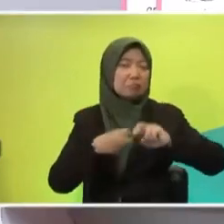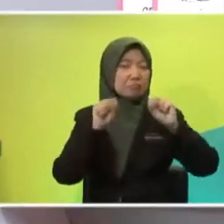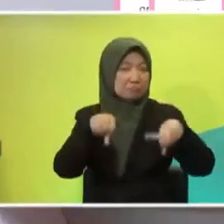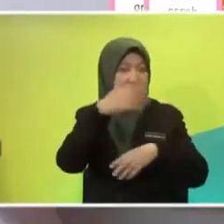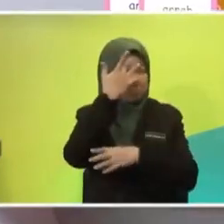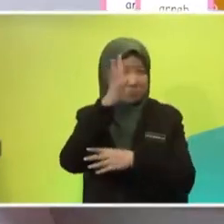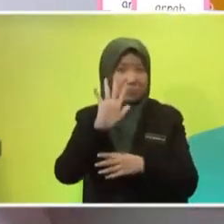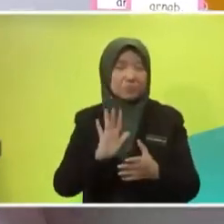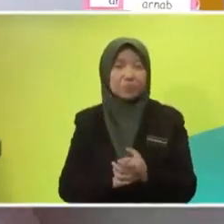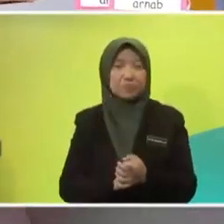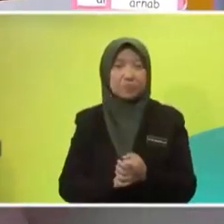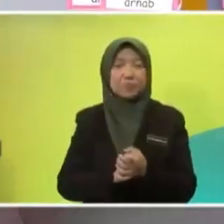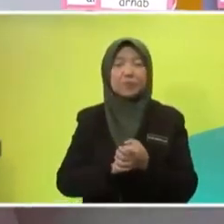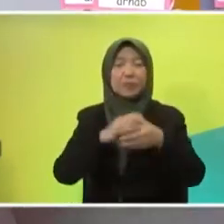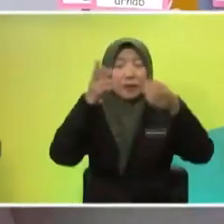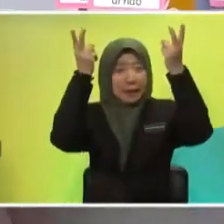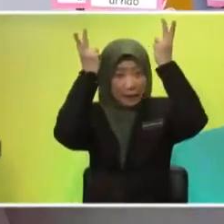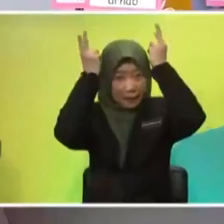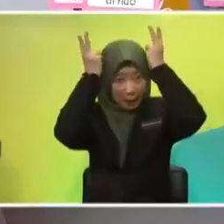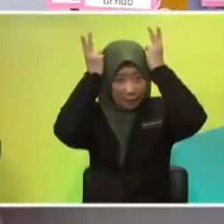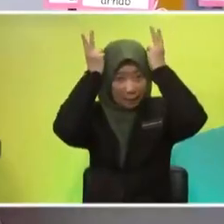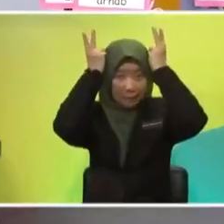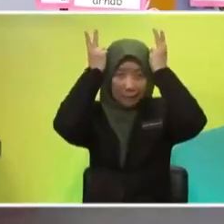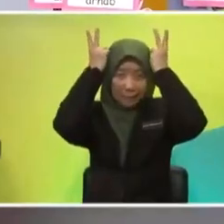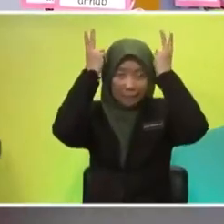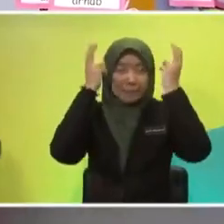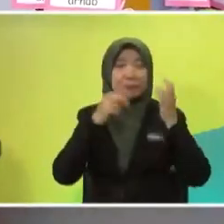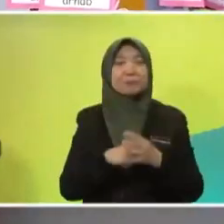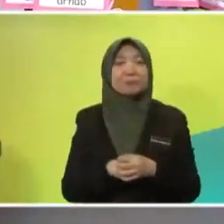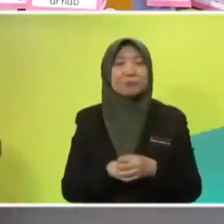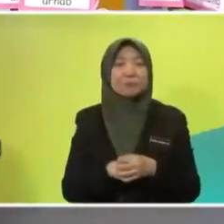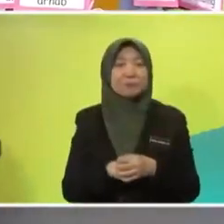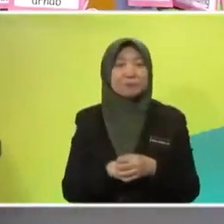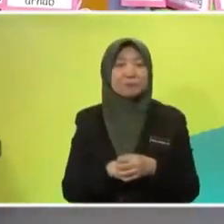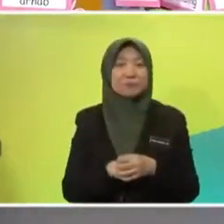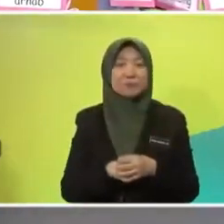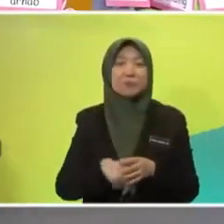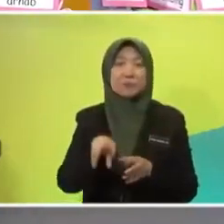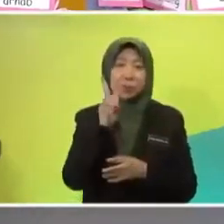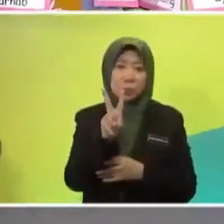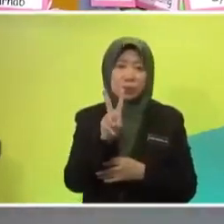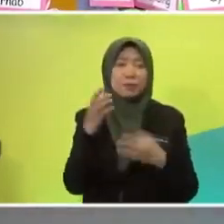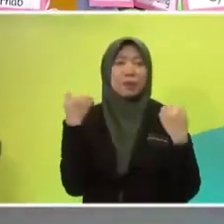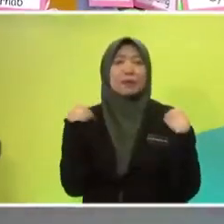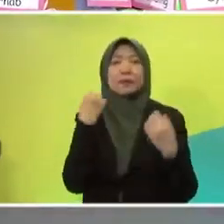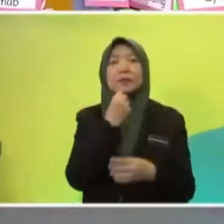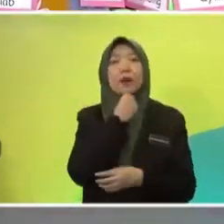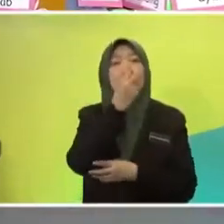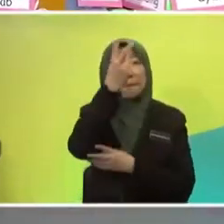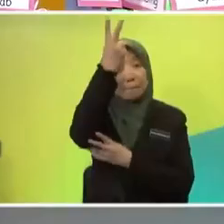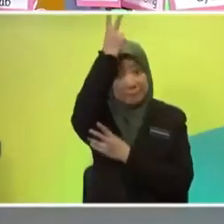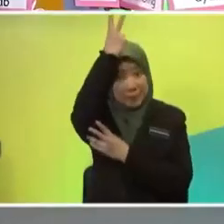mulakan dengan arnab. Ya, betul. Arnab. Yang kedua kita ada